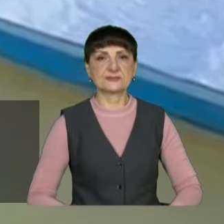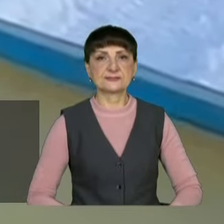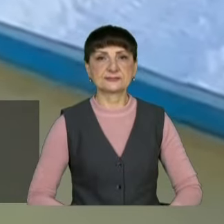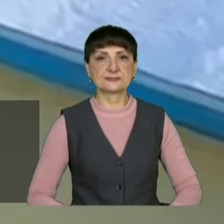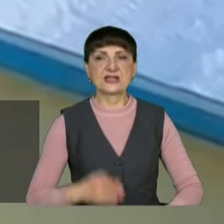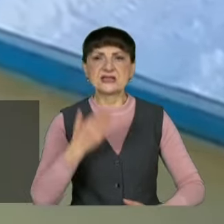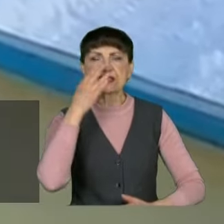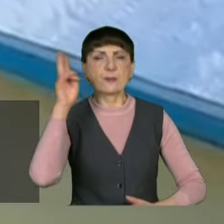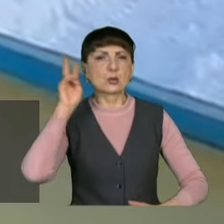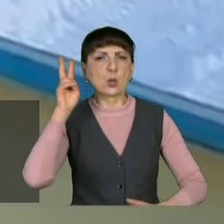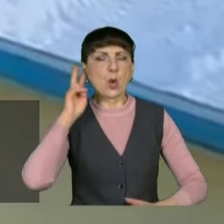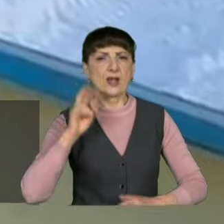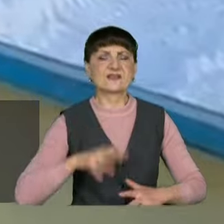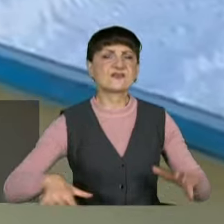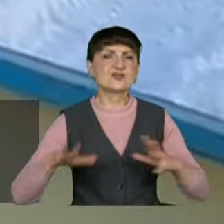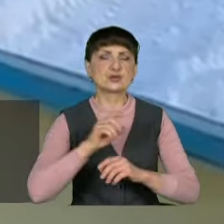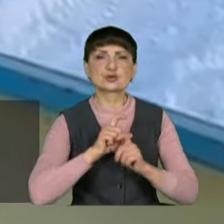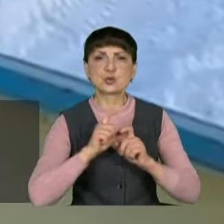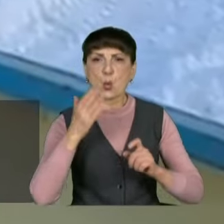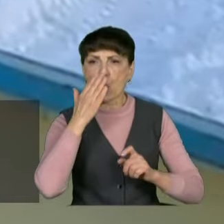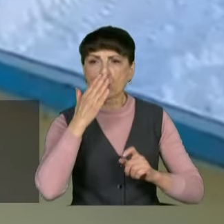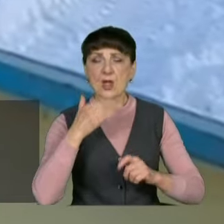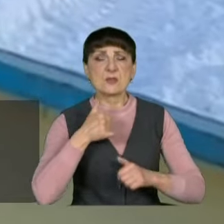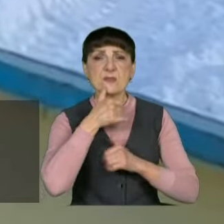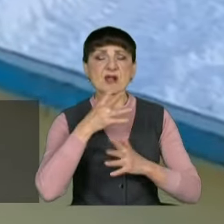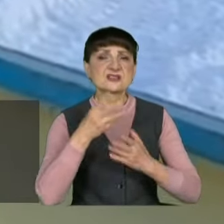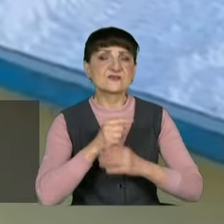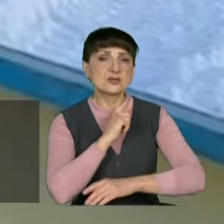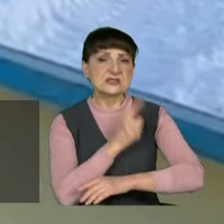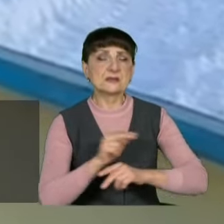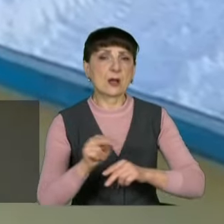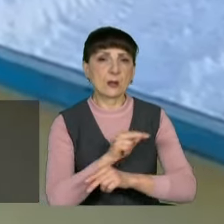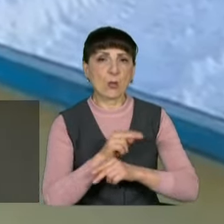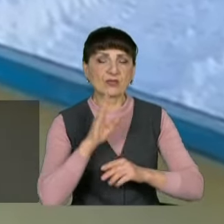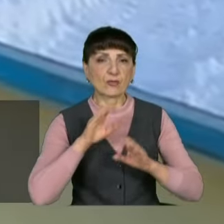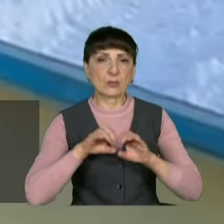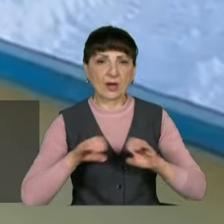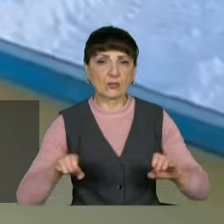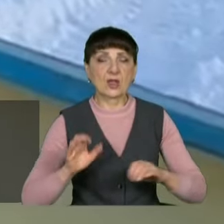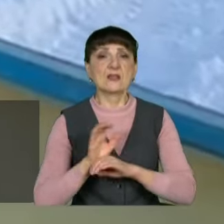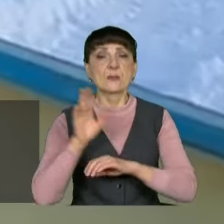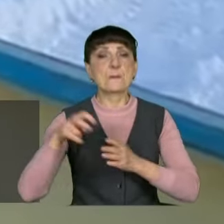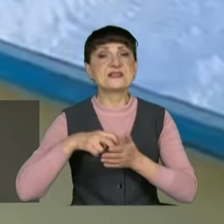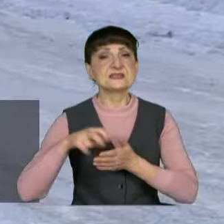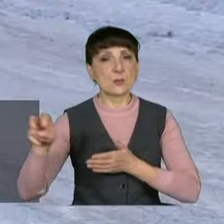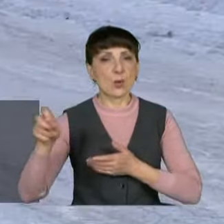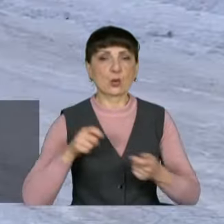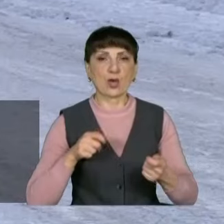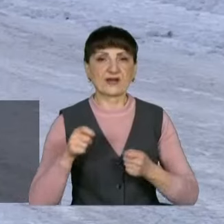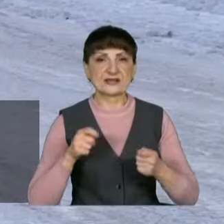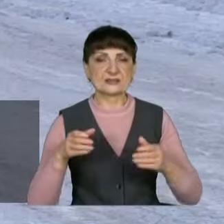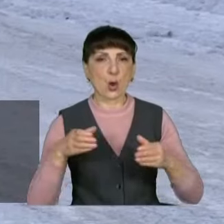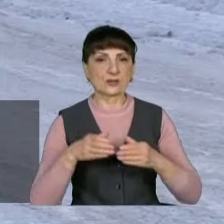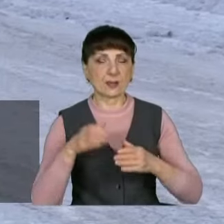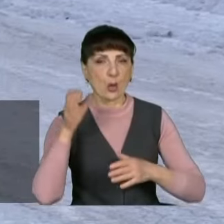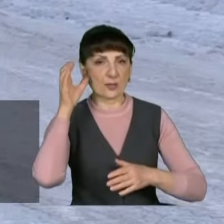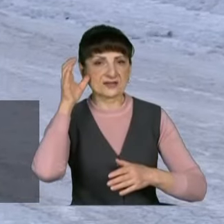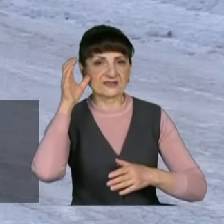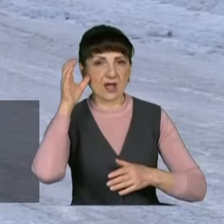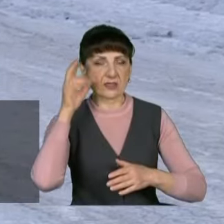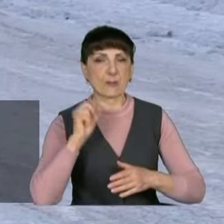Запах из туалета стоял на всю школу. Мы не могли своими силами отремонтировать водопровод. И направили письмо руководителю отдела образования